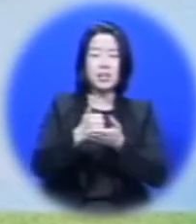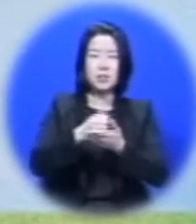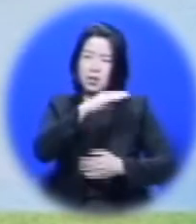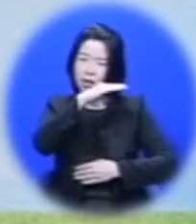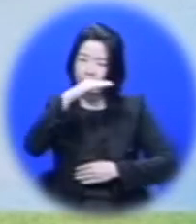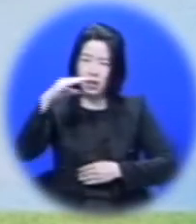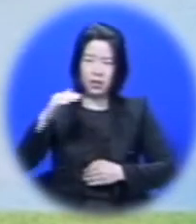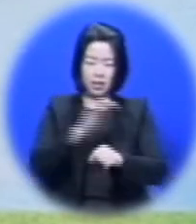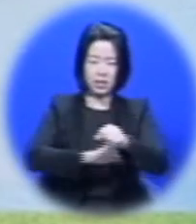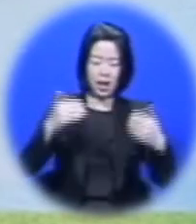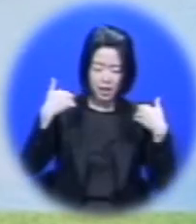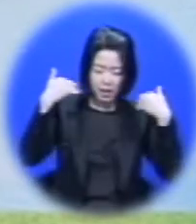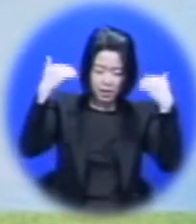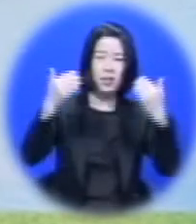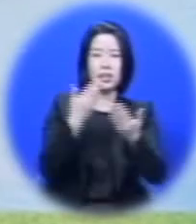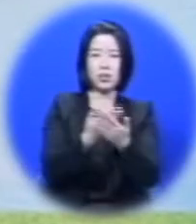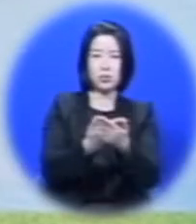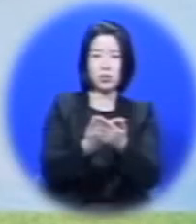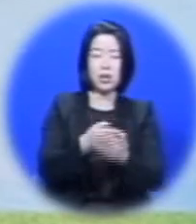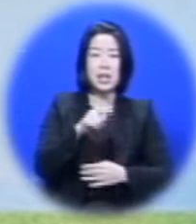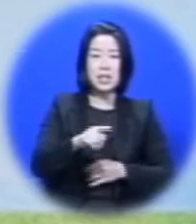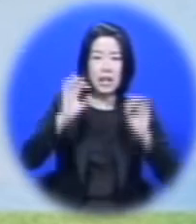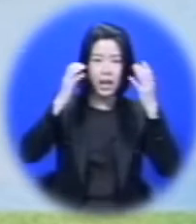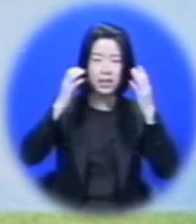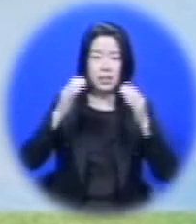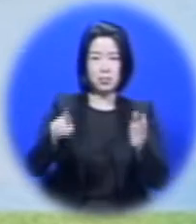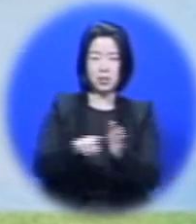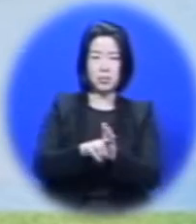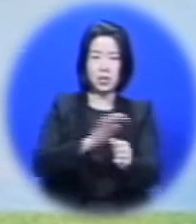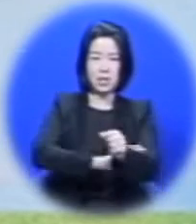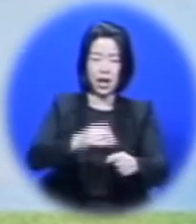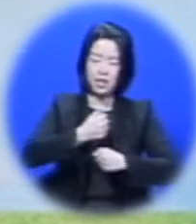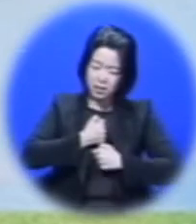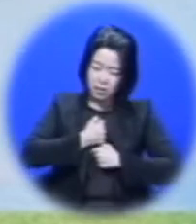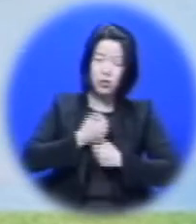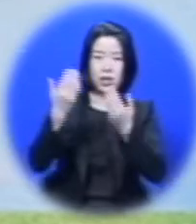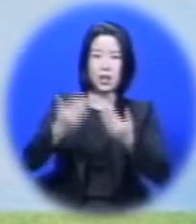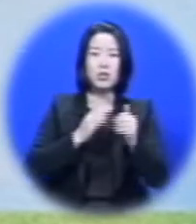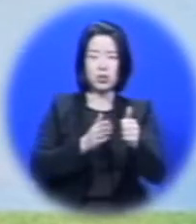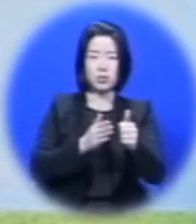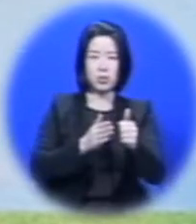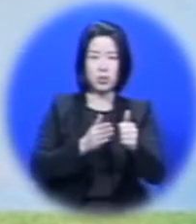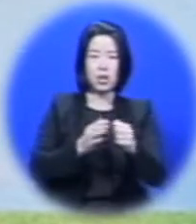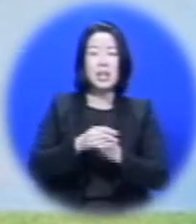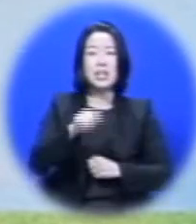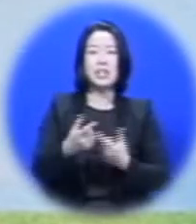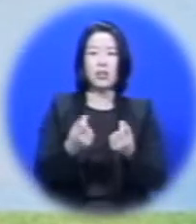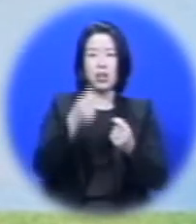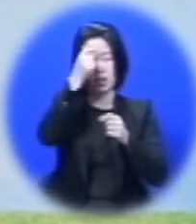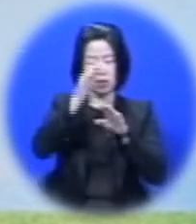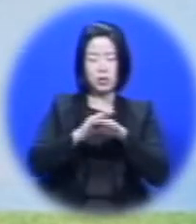올곧게 잘 자라게 해주십시오. 이 아이들의 믿음이 잘 지켜질 수 있게 해주십시오. 그렇게